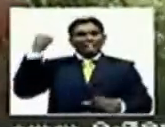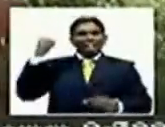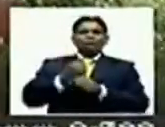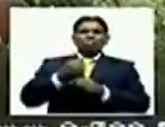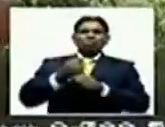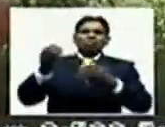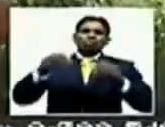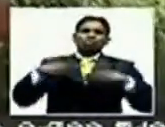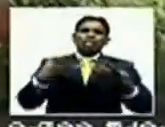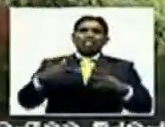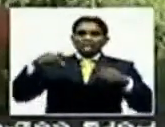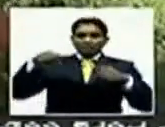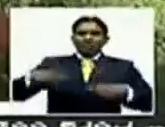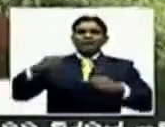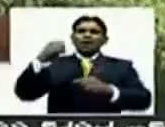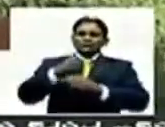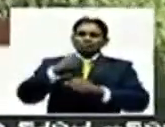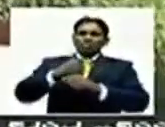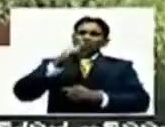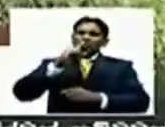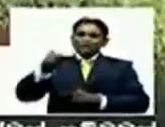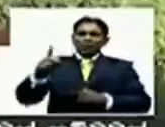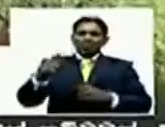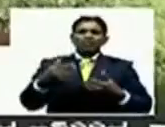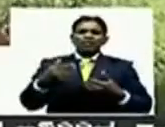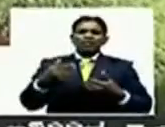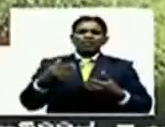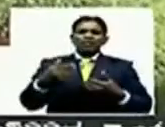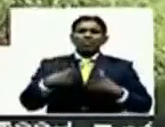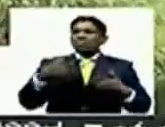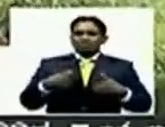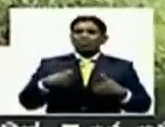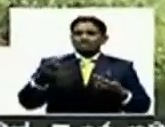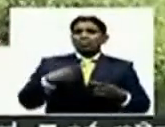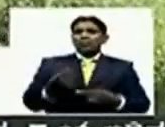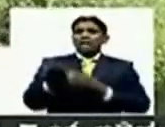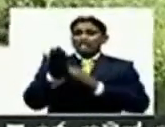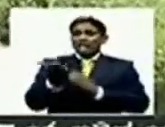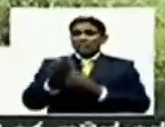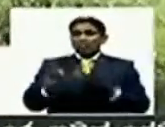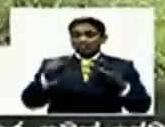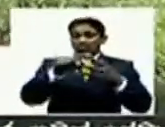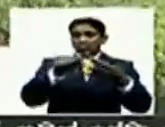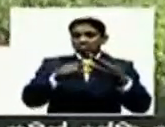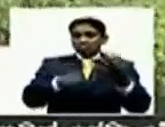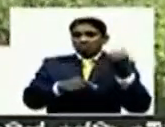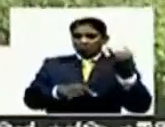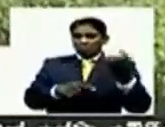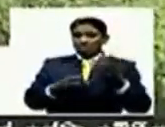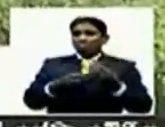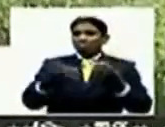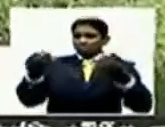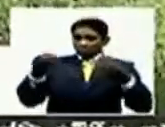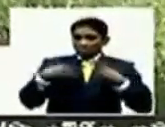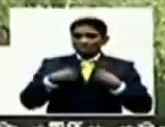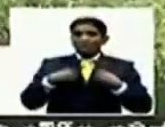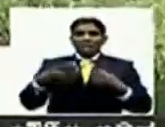කියනවා බෝලට යට වෙන්නේ ඉල්ලීම් හය ජයග්‍රහණය කරන දුරු